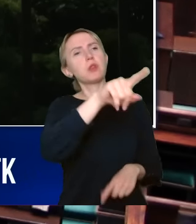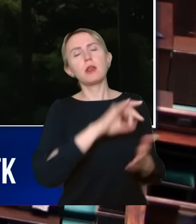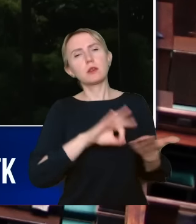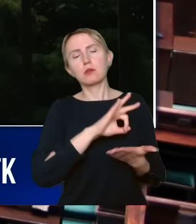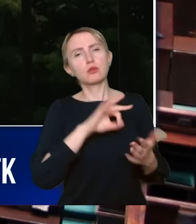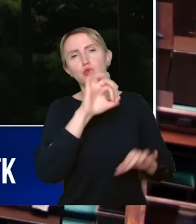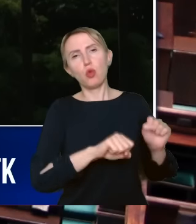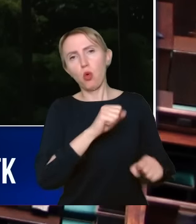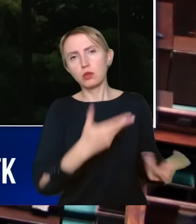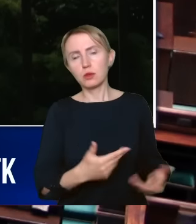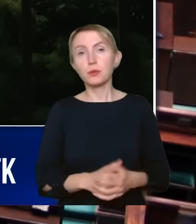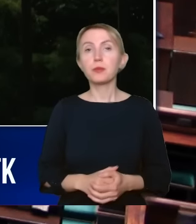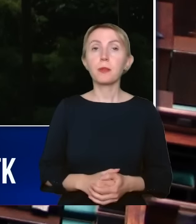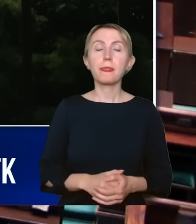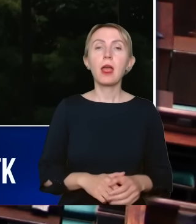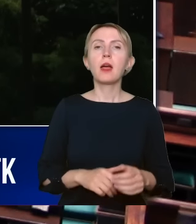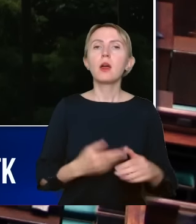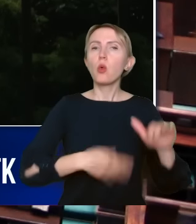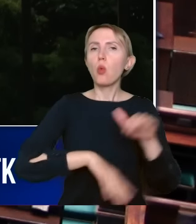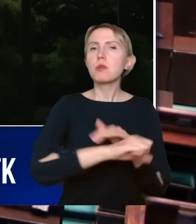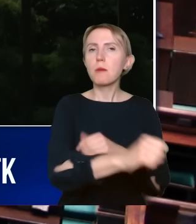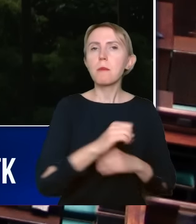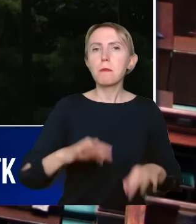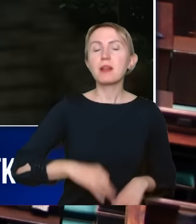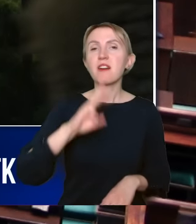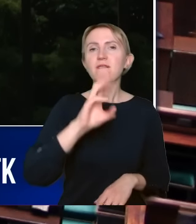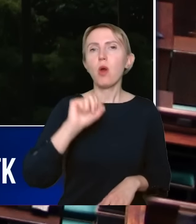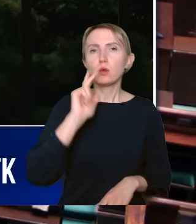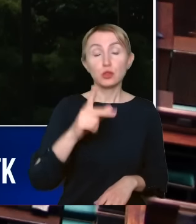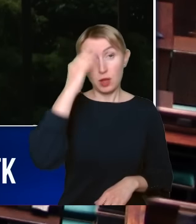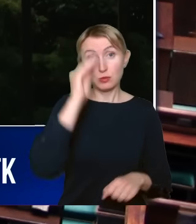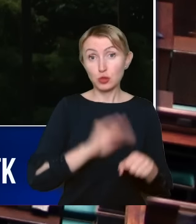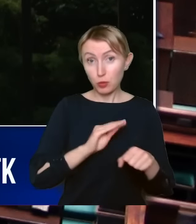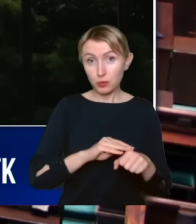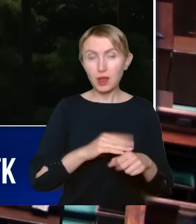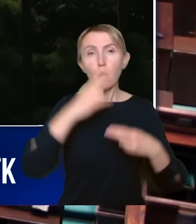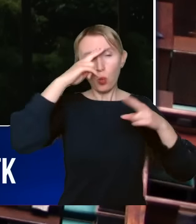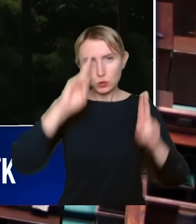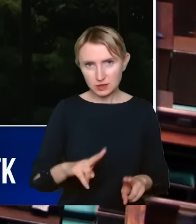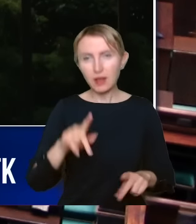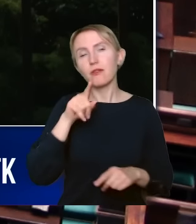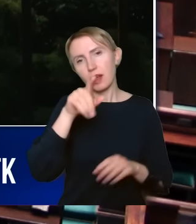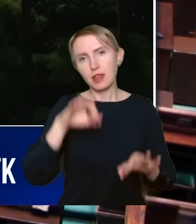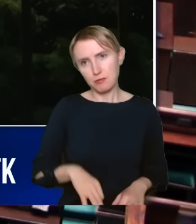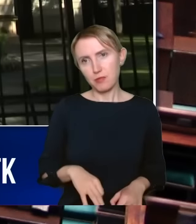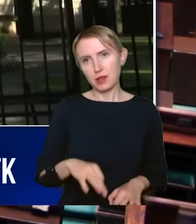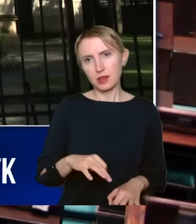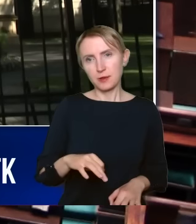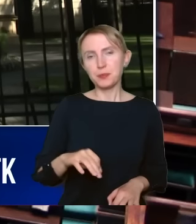No, jeżeli chodzi o mandat pana Macieja Wąsika, to ja przypomnę, że ta uznawana, rozumiem, przez pana Izba Pracy